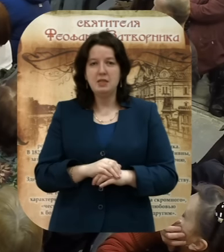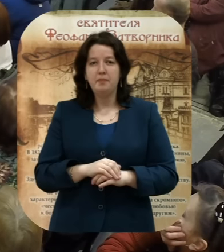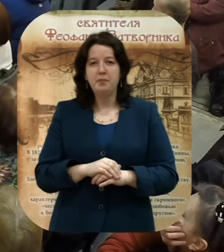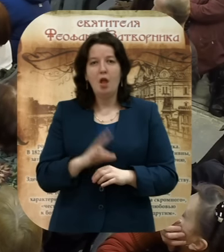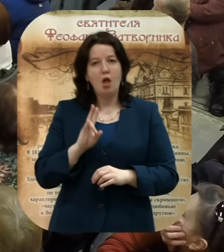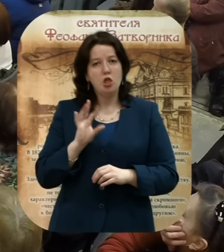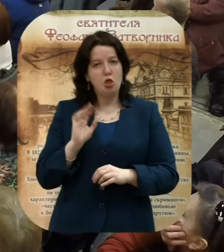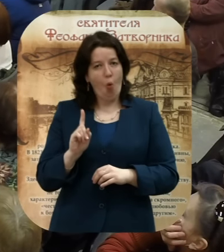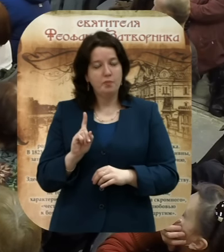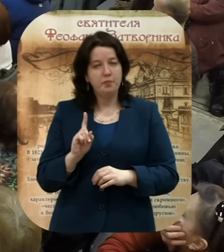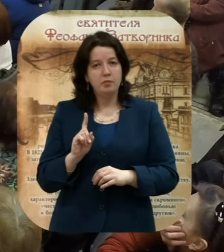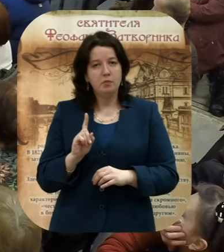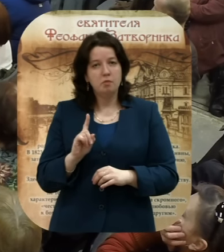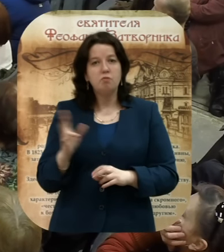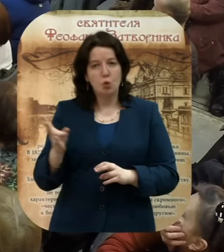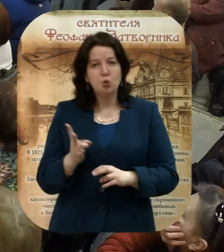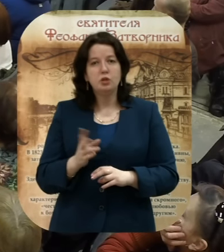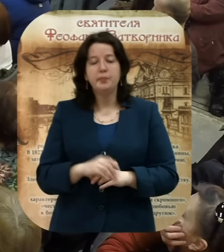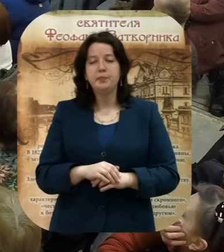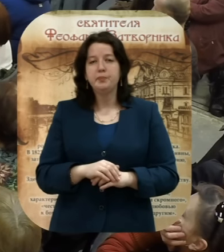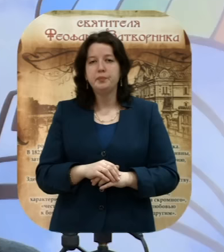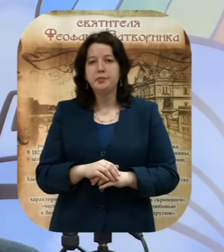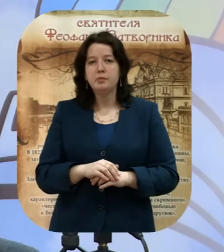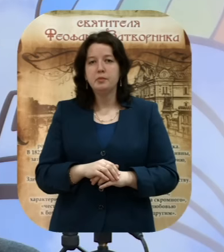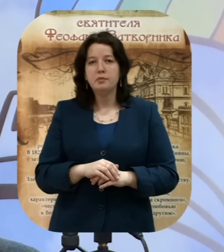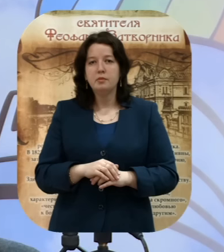Но придется.